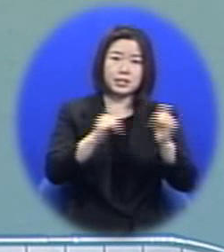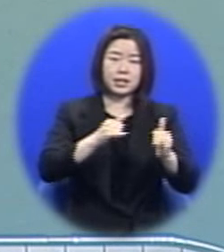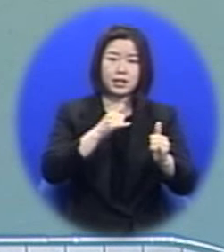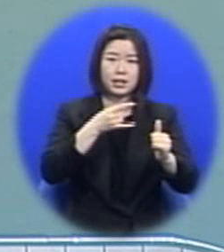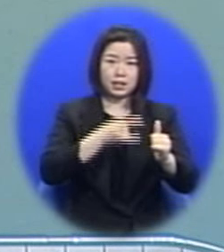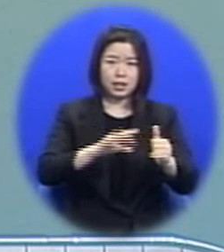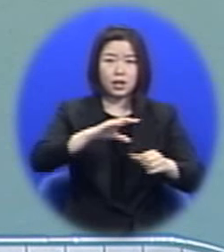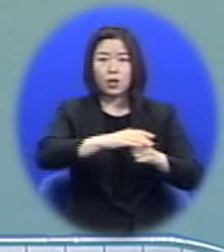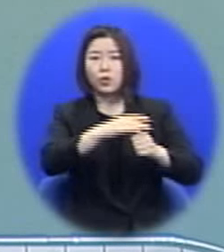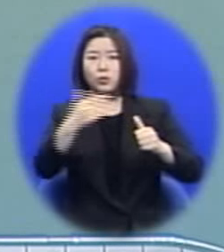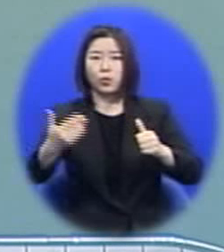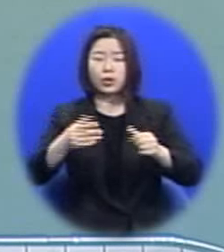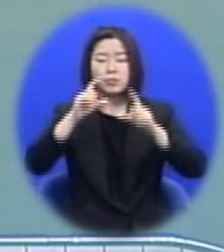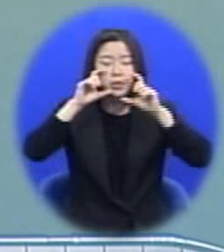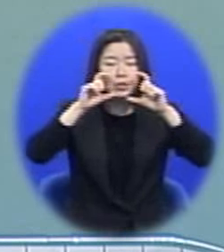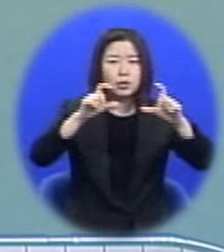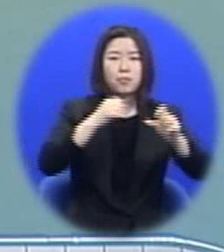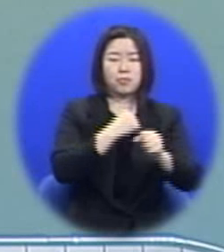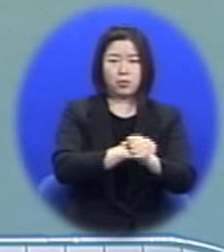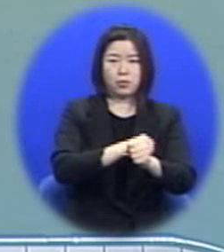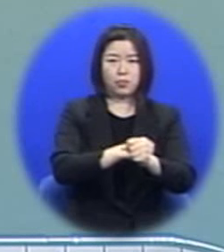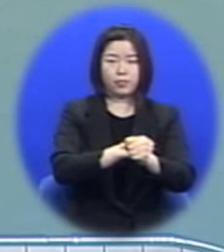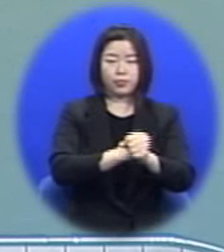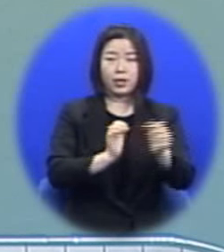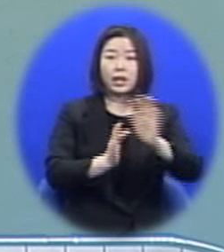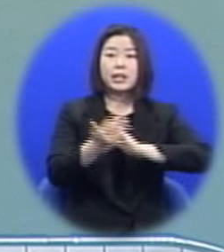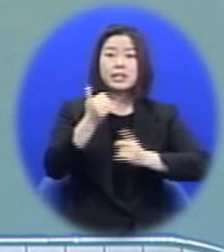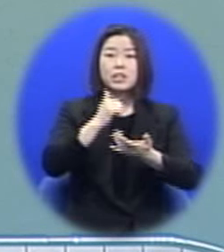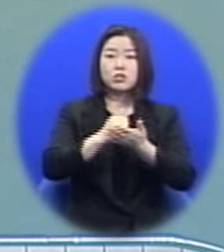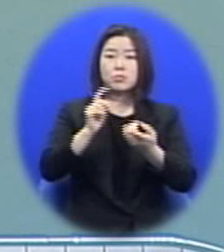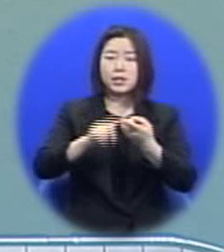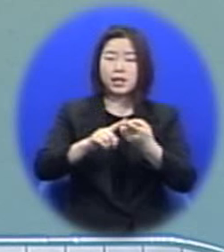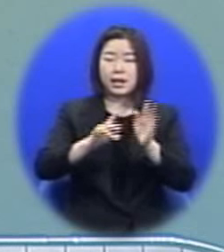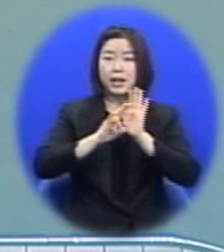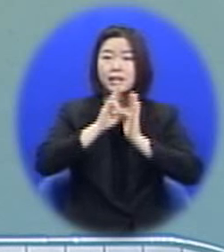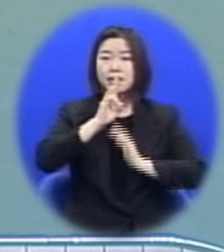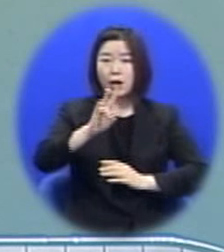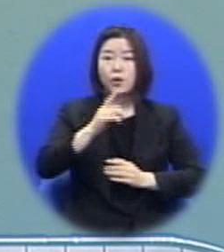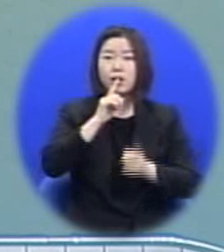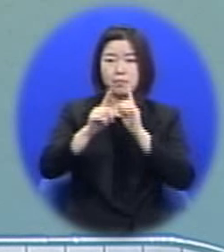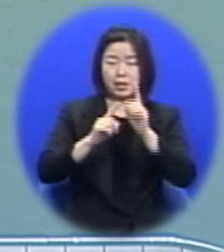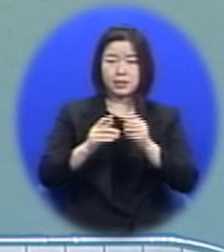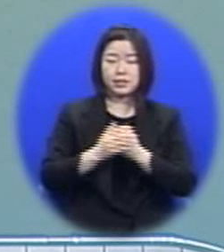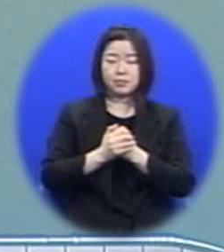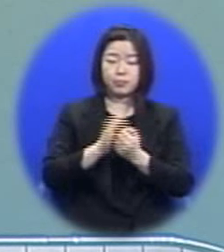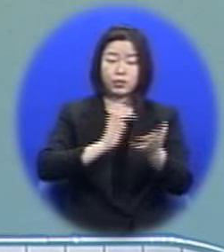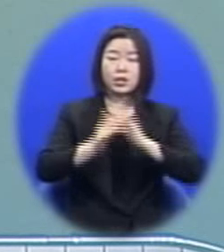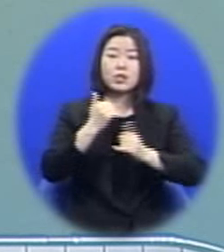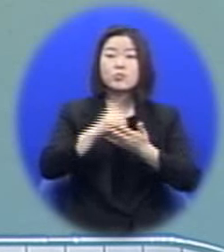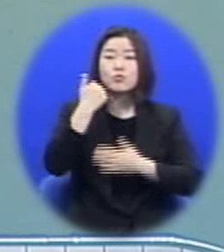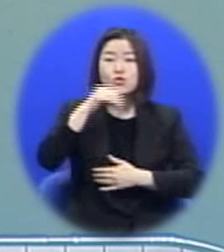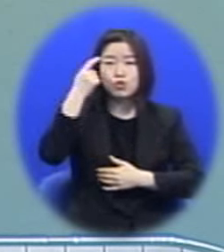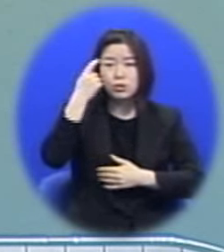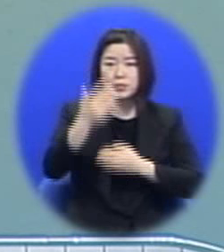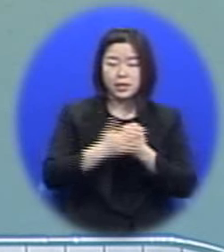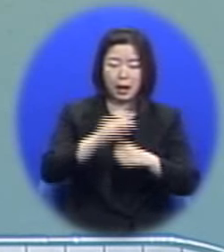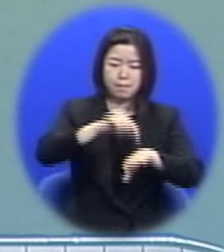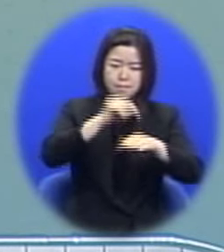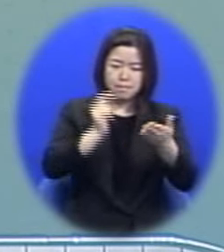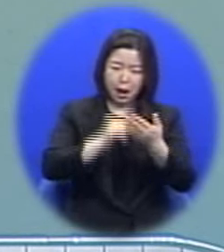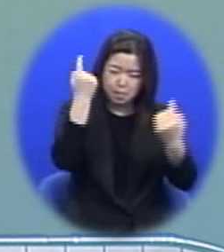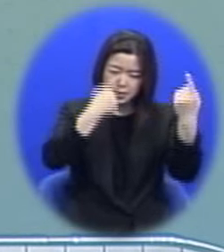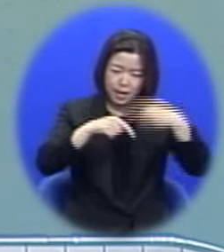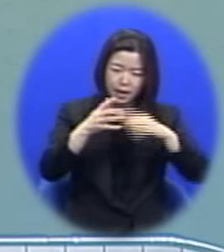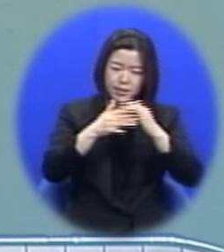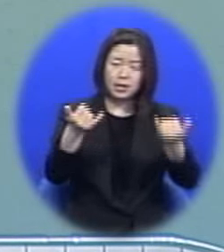선포하며. 예수님에 대한 예언의 말씀입니다. 예수님이 어떤 사람입니까? 마음이 상한 자를 고치며.